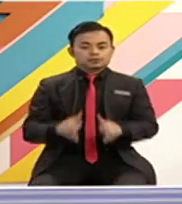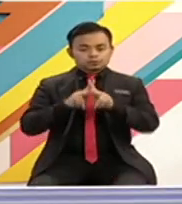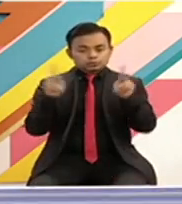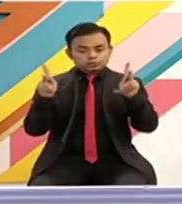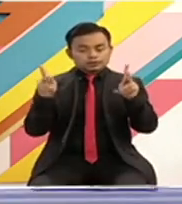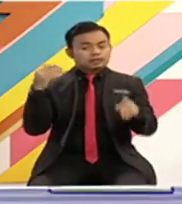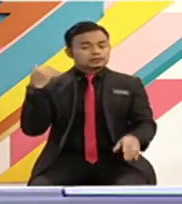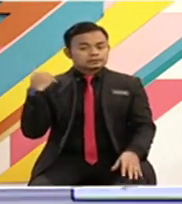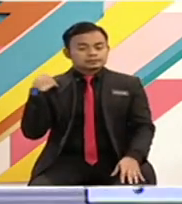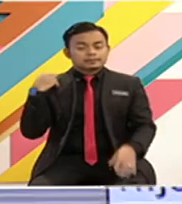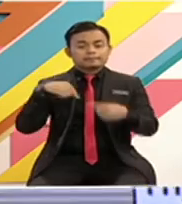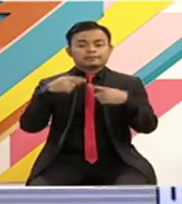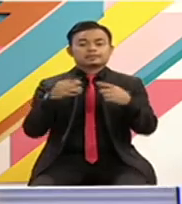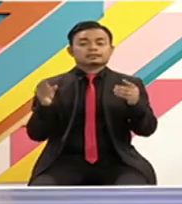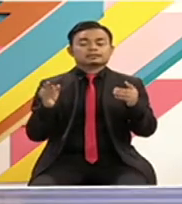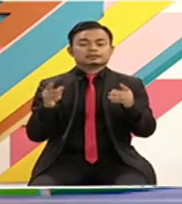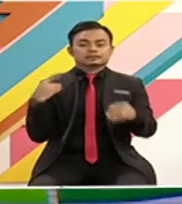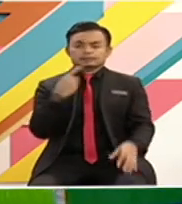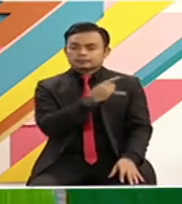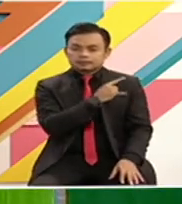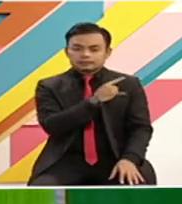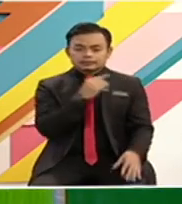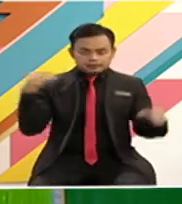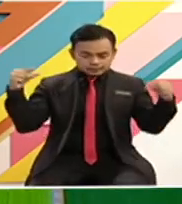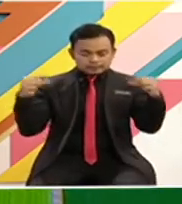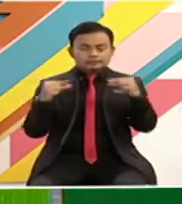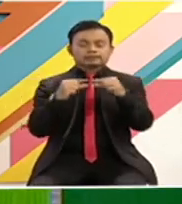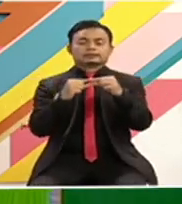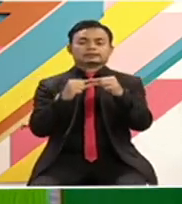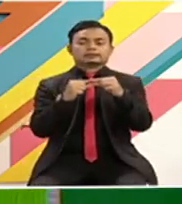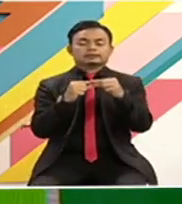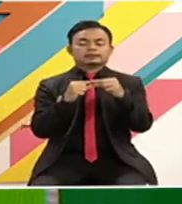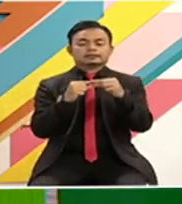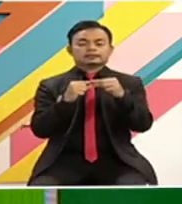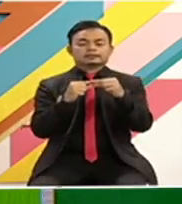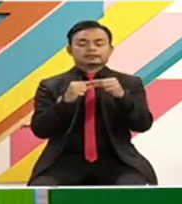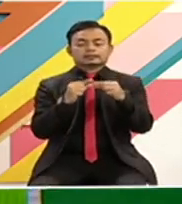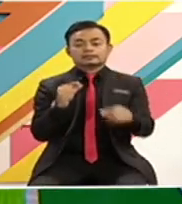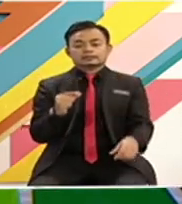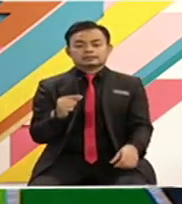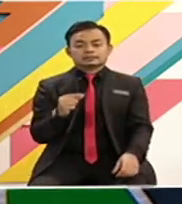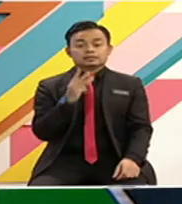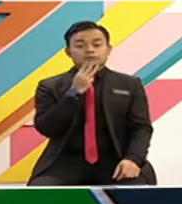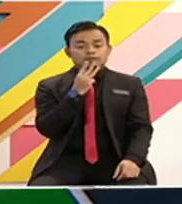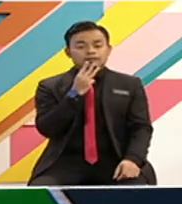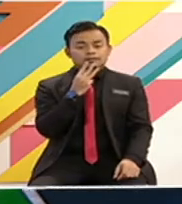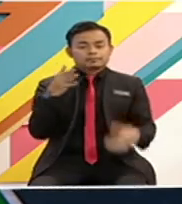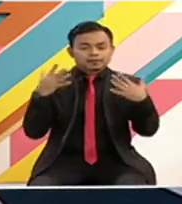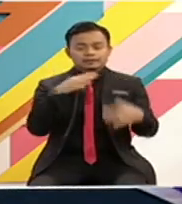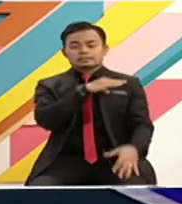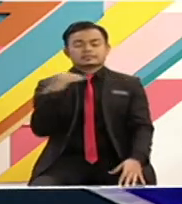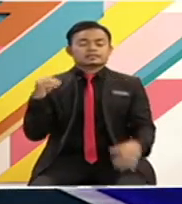dalam hasil karya kita Oh Uh oke Ahlan satu lagi kontrol warnet wujud